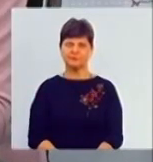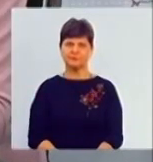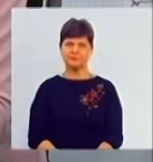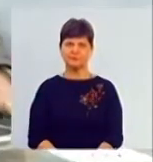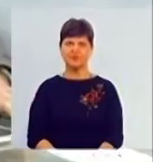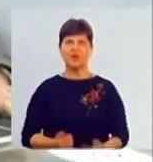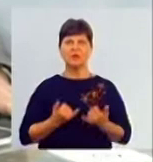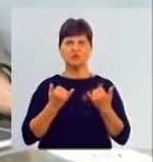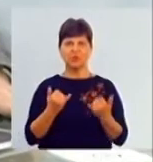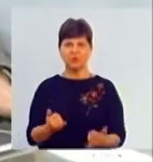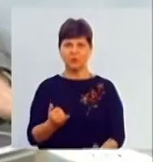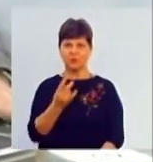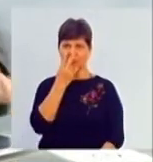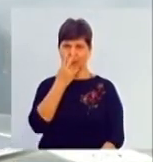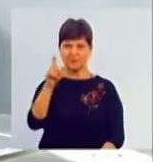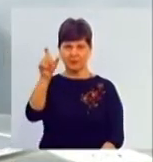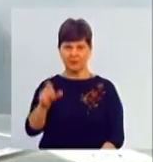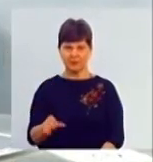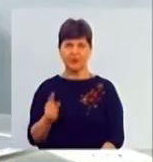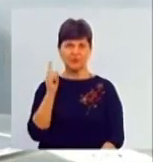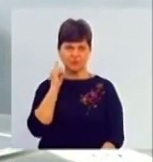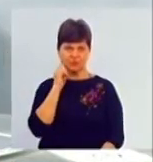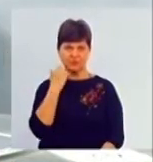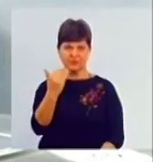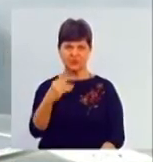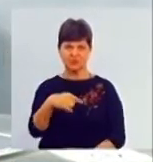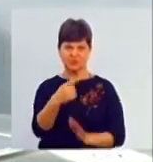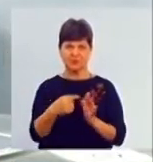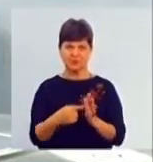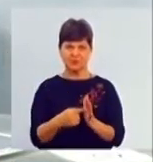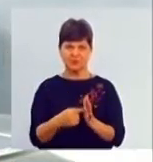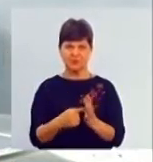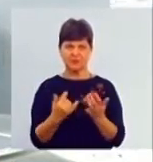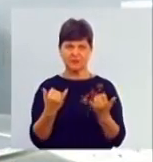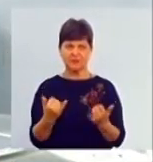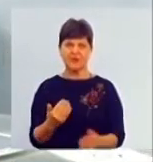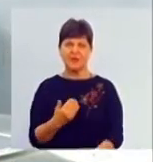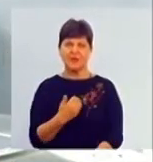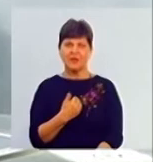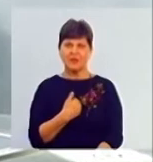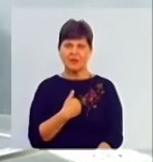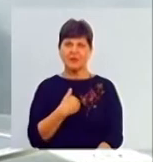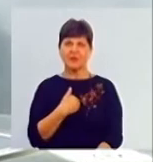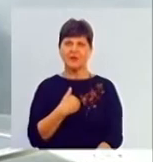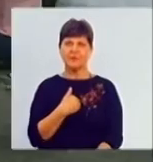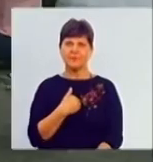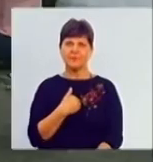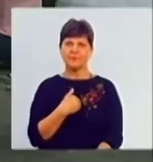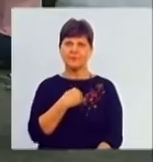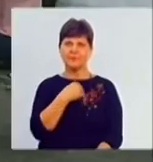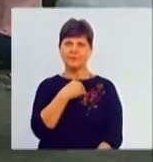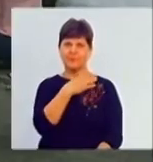Шановний телеглядач, будь ласка, ми вас чуємо, ваше запитання, ви в ефірі. Я ходив не один раз в